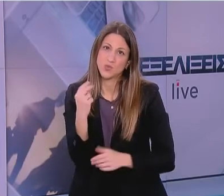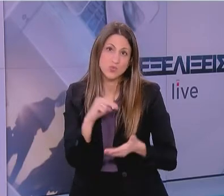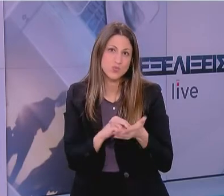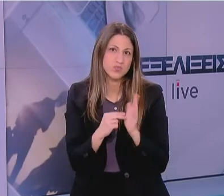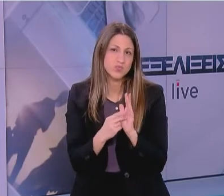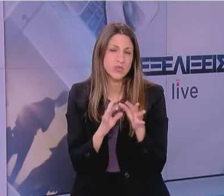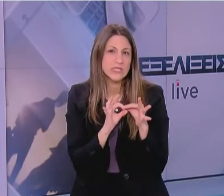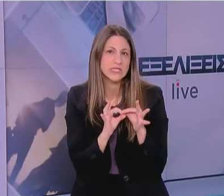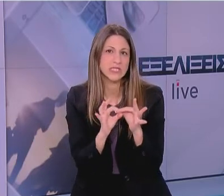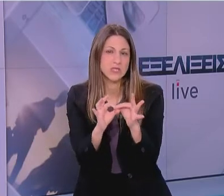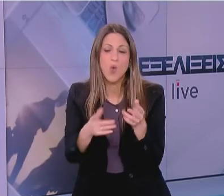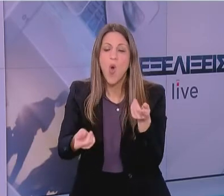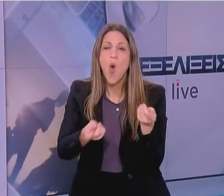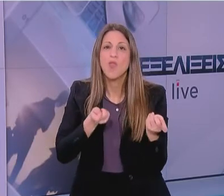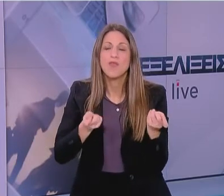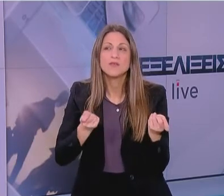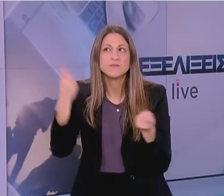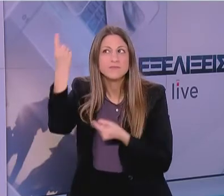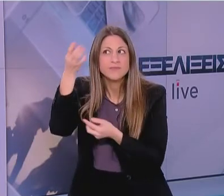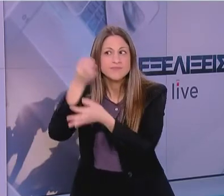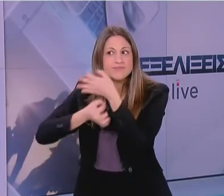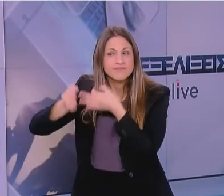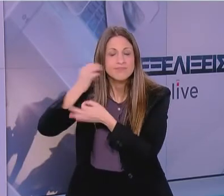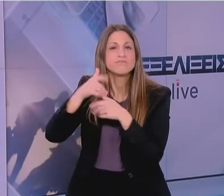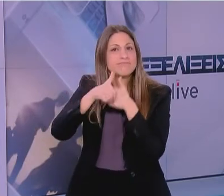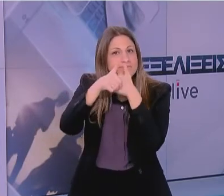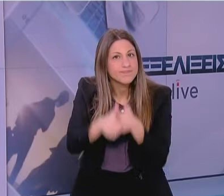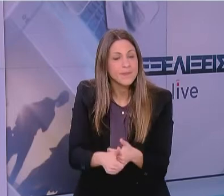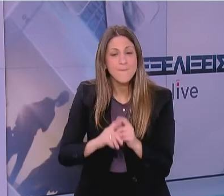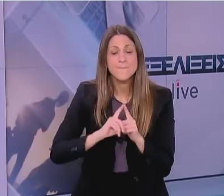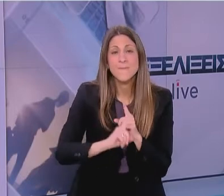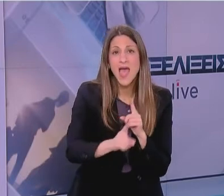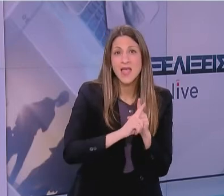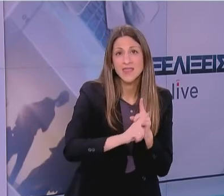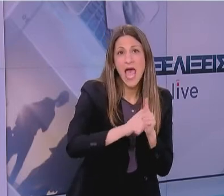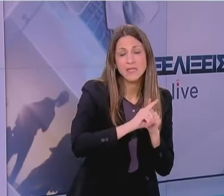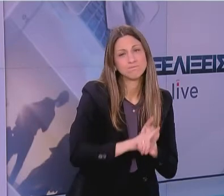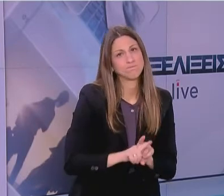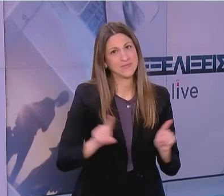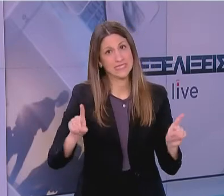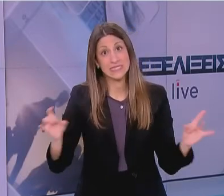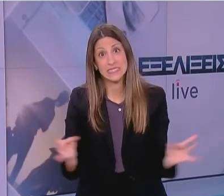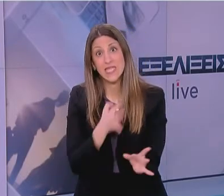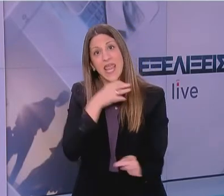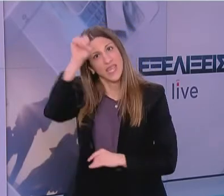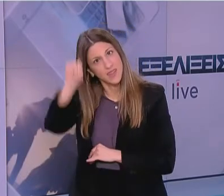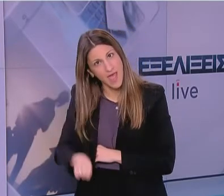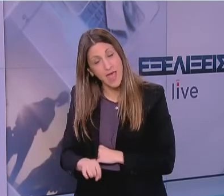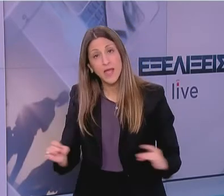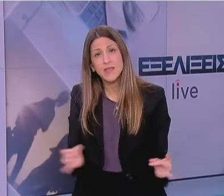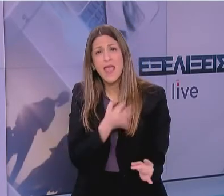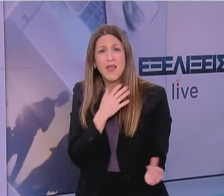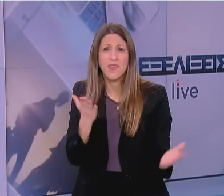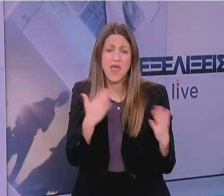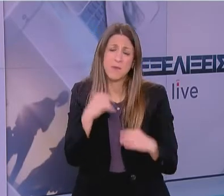συνεχίσουμε να τηρούμε τις οδηγίες των ειδικών, να συνεχίσουμε να αποφεύγουμε κάθε μετακίνηση που δεν είναι απολύτως αναγκαία. Γιατί η τελική